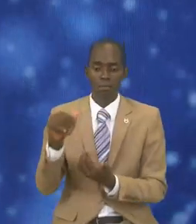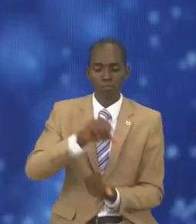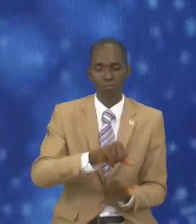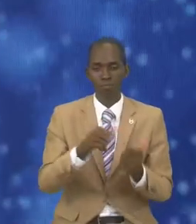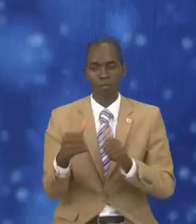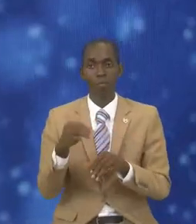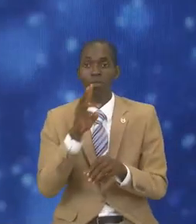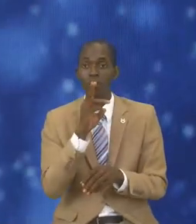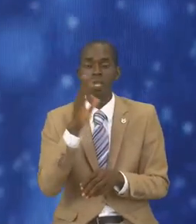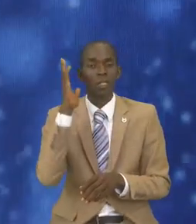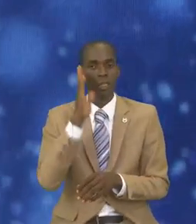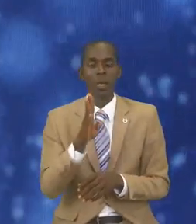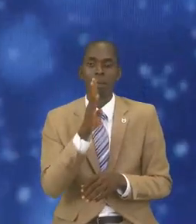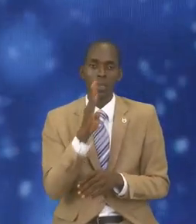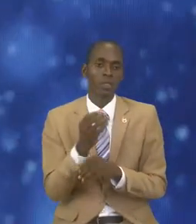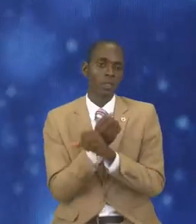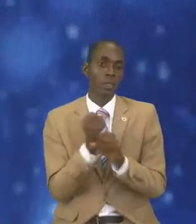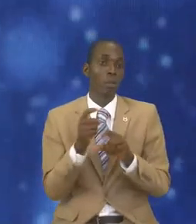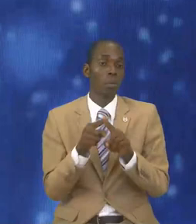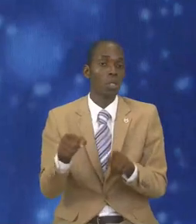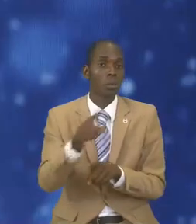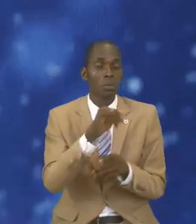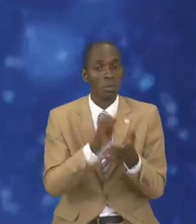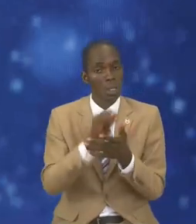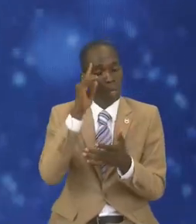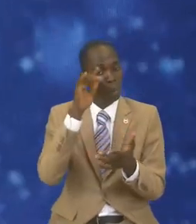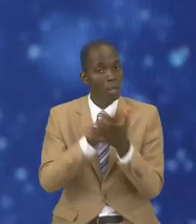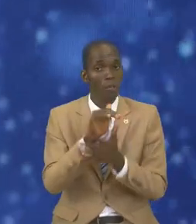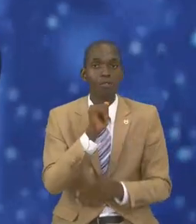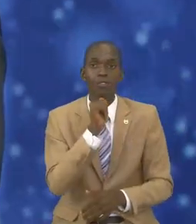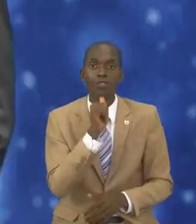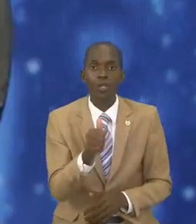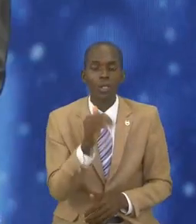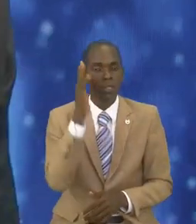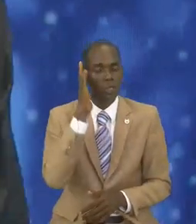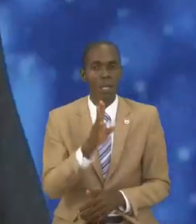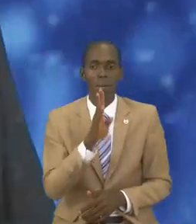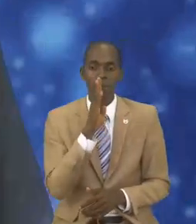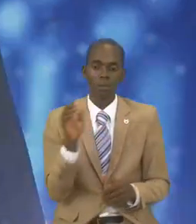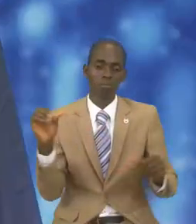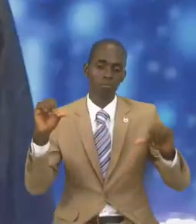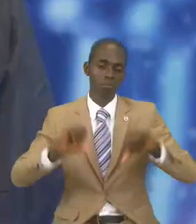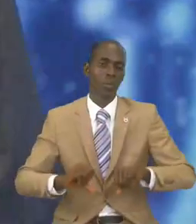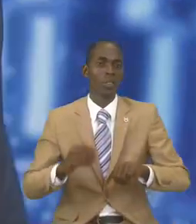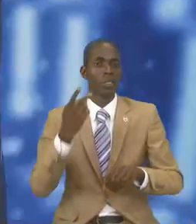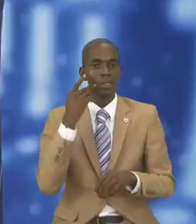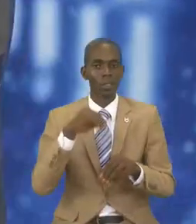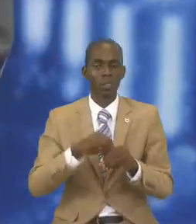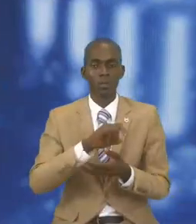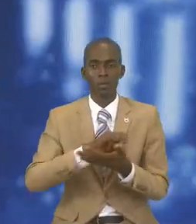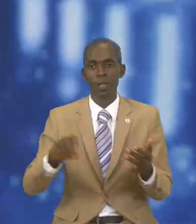sauvé. Mais celui qui ne croira pas sera condamné.